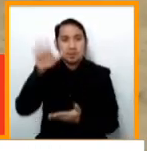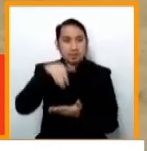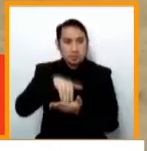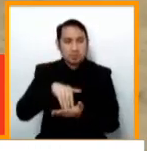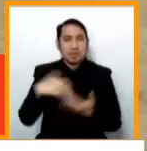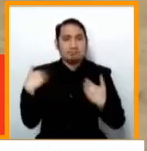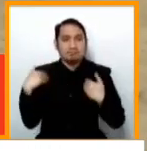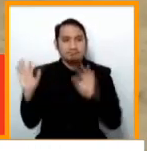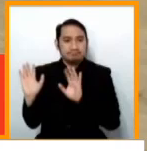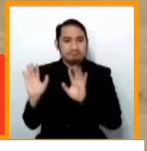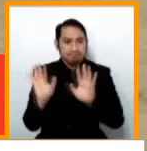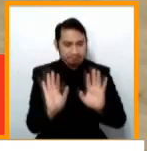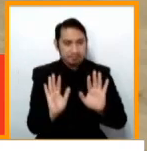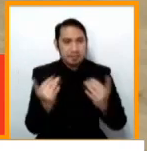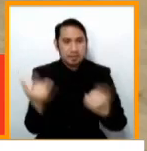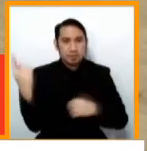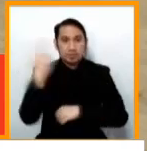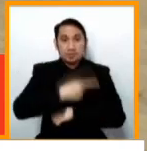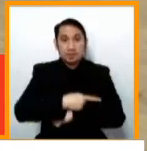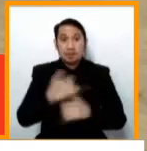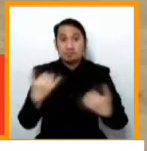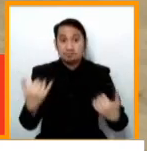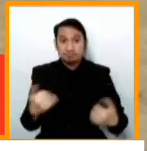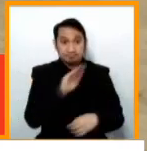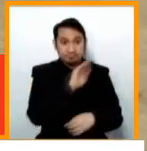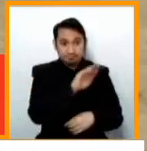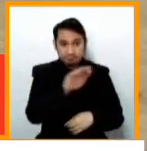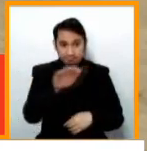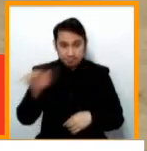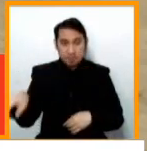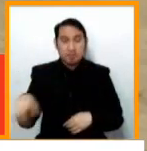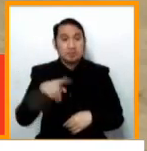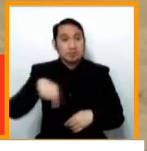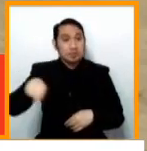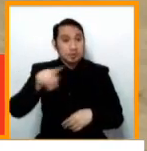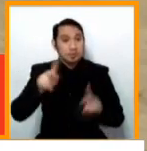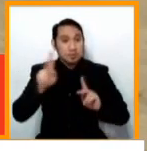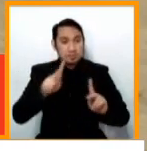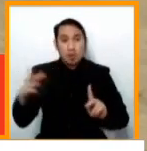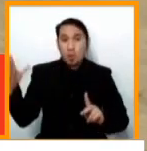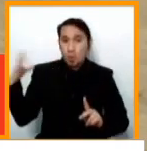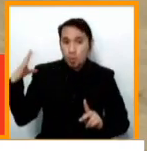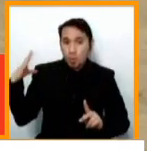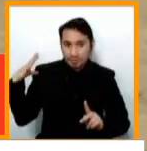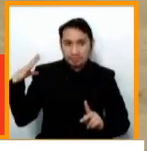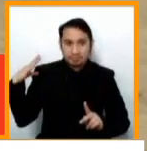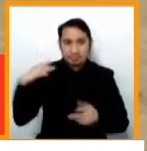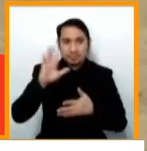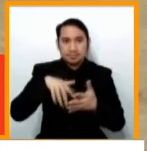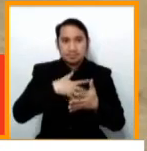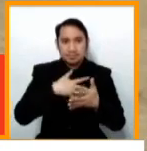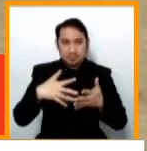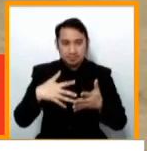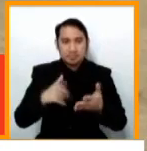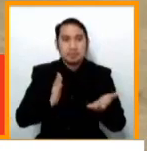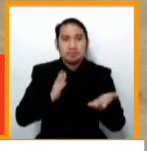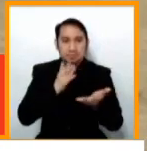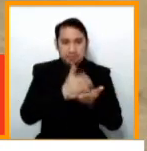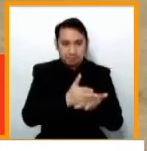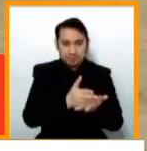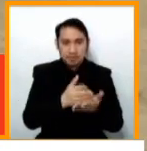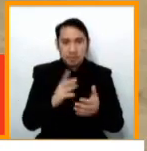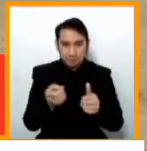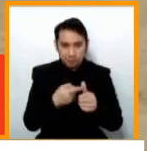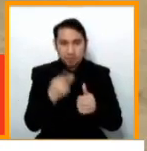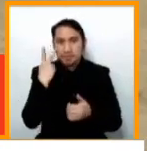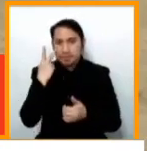rito ngayong araw. Paalala naman ng LGU doon sa mga beneficiaries na hintayin muna yung kanilang nakatakdang schedule bago pumunta sa mga venue.